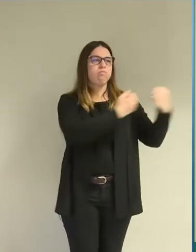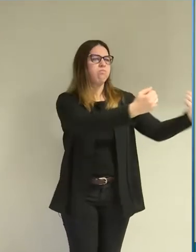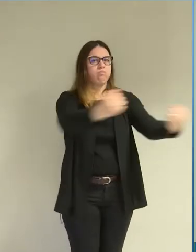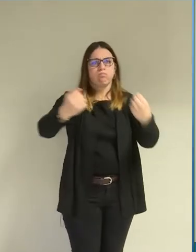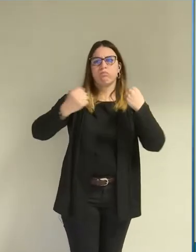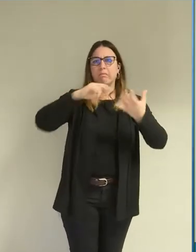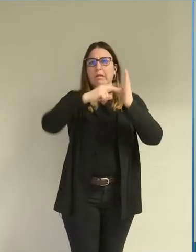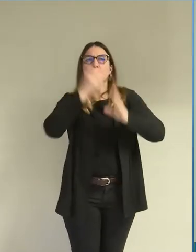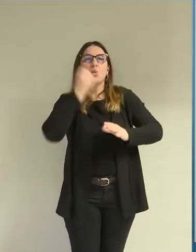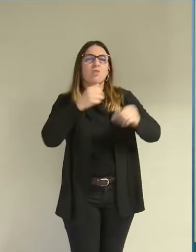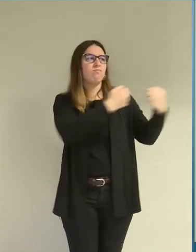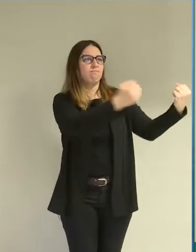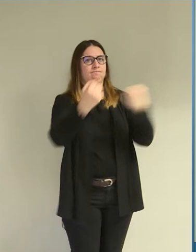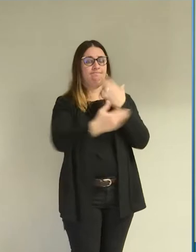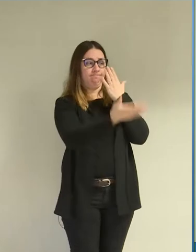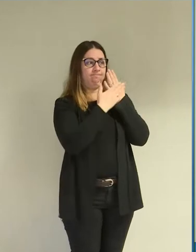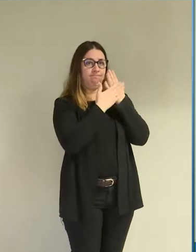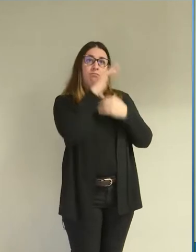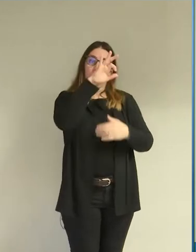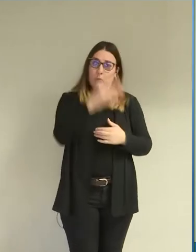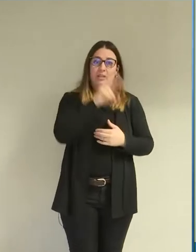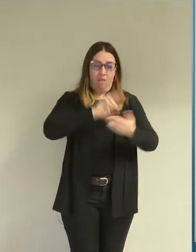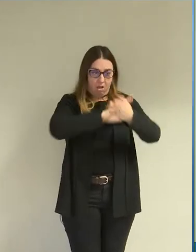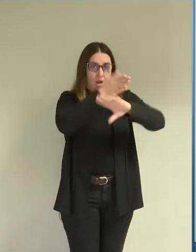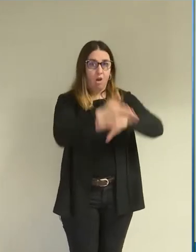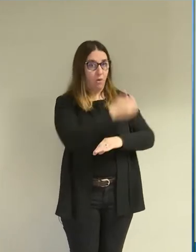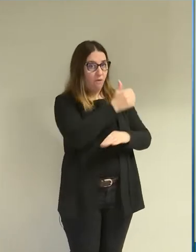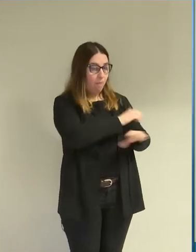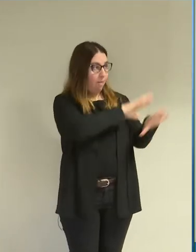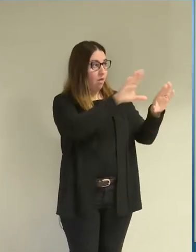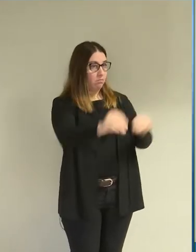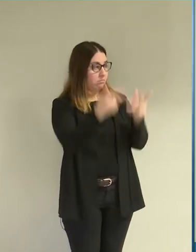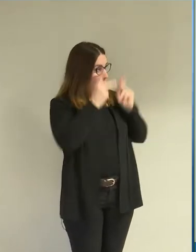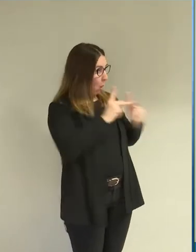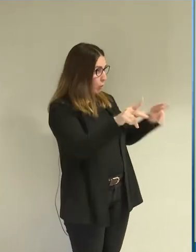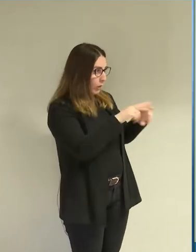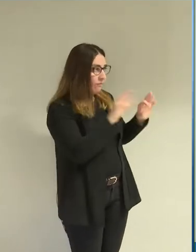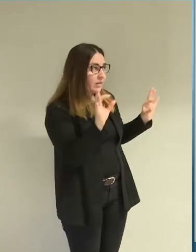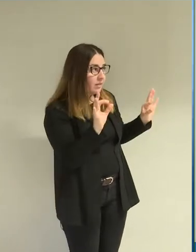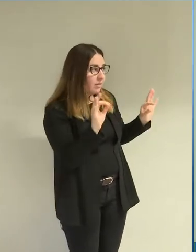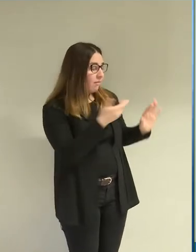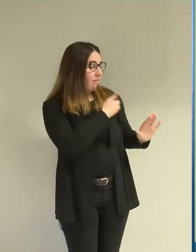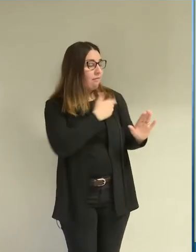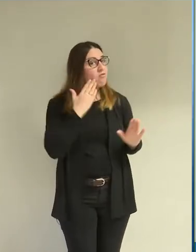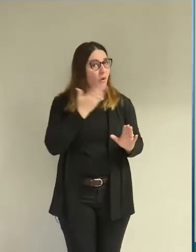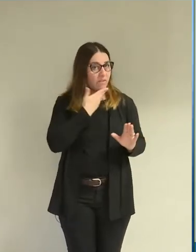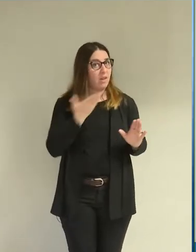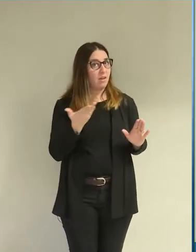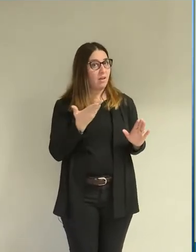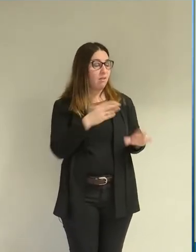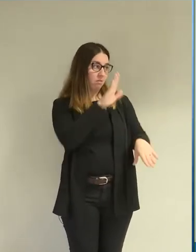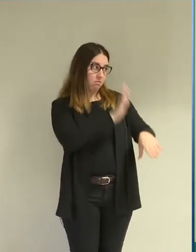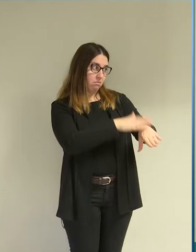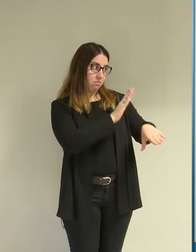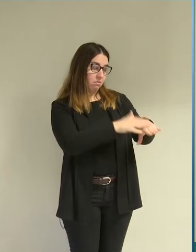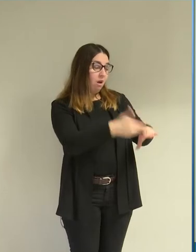on nous a signalé effectivement une entrée sur le site de votre part sans aucune autorisation préalable courant janvier je vous remercie désormais